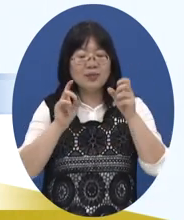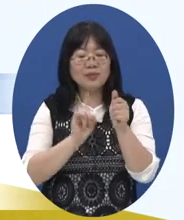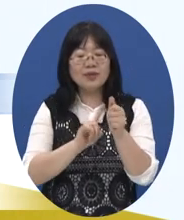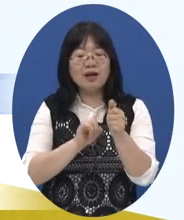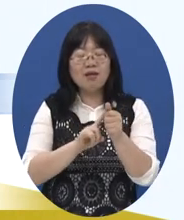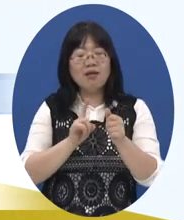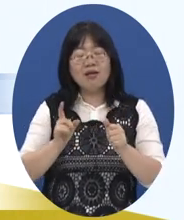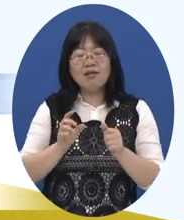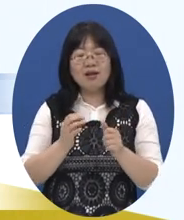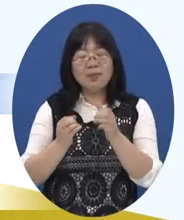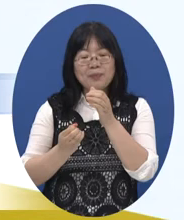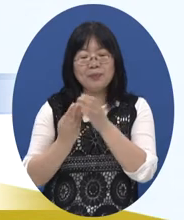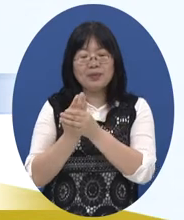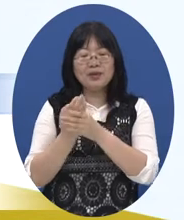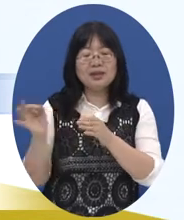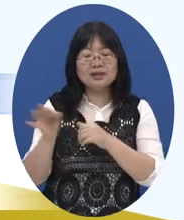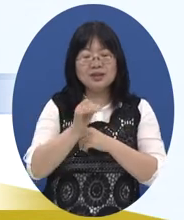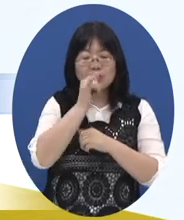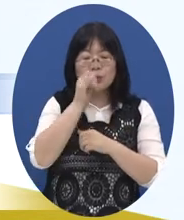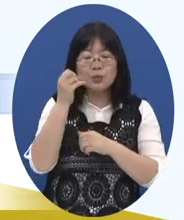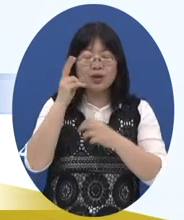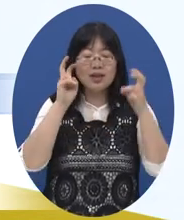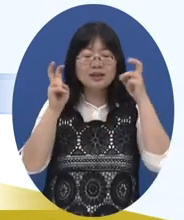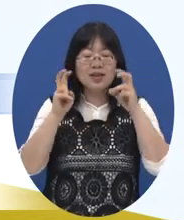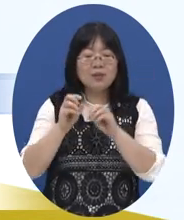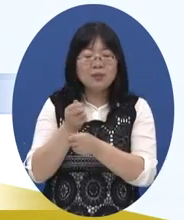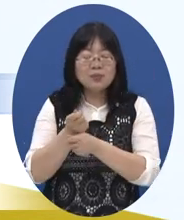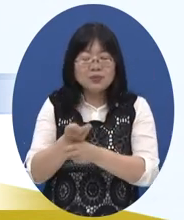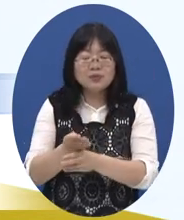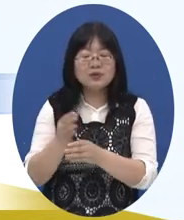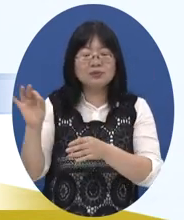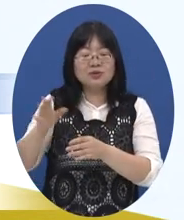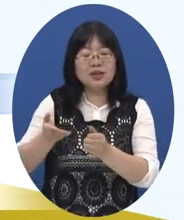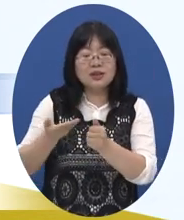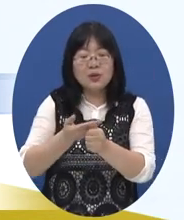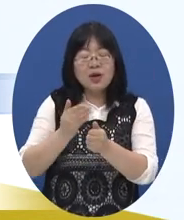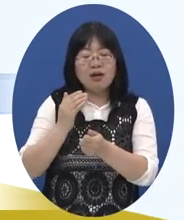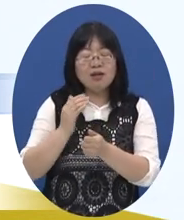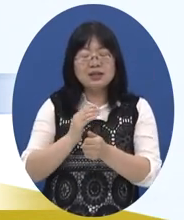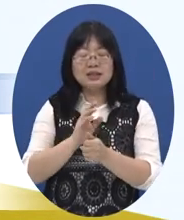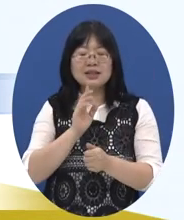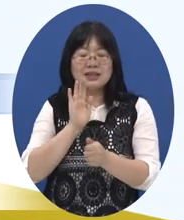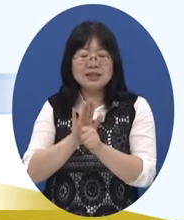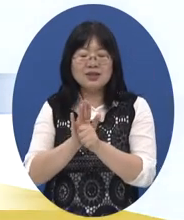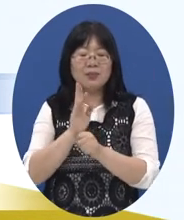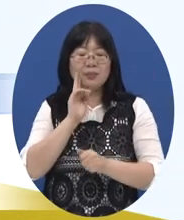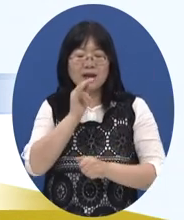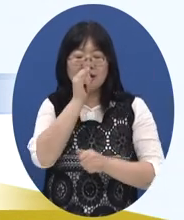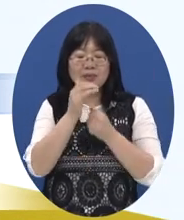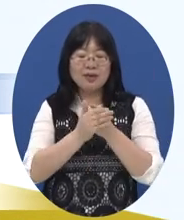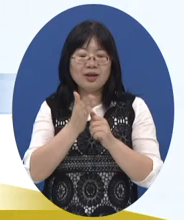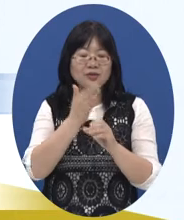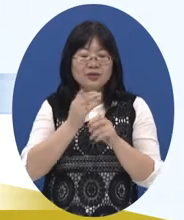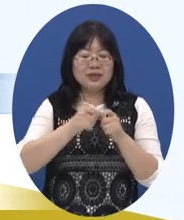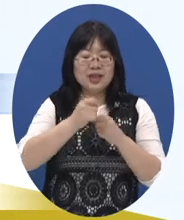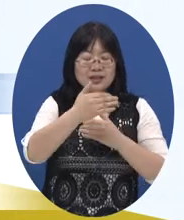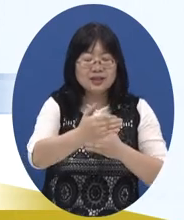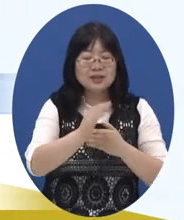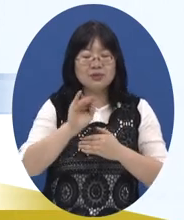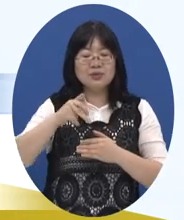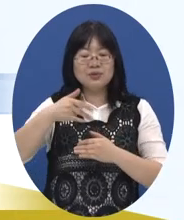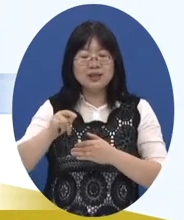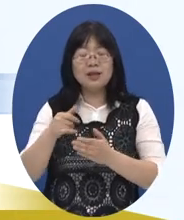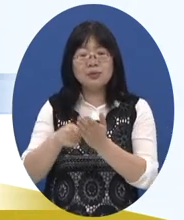기업에 대해서는 현금 지원 및 기업 부지 무상 제공 등 파격 지원으로 중장기적으로